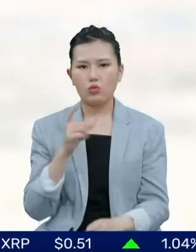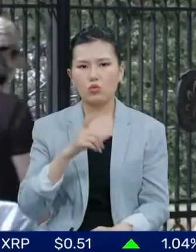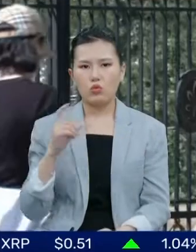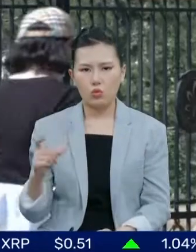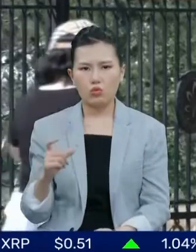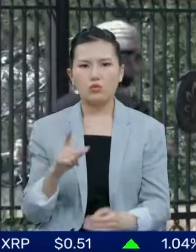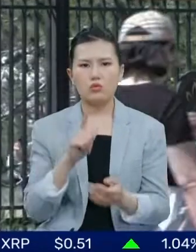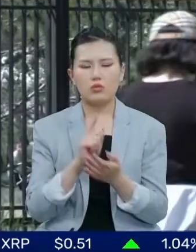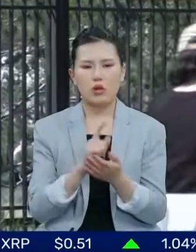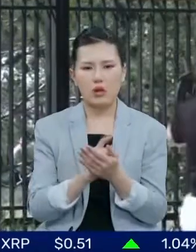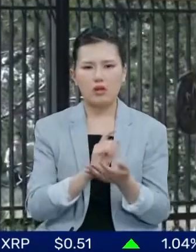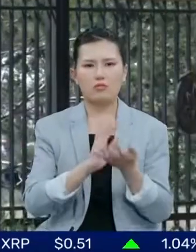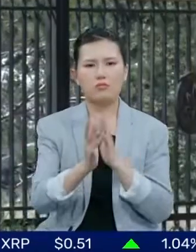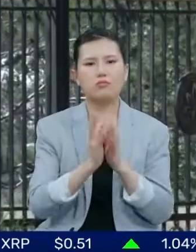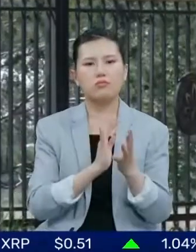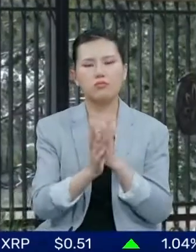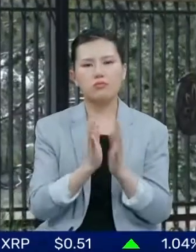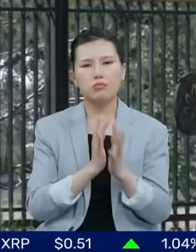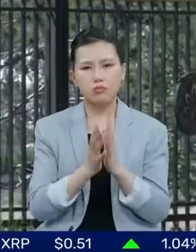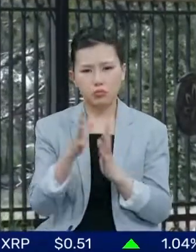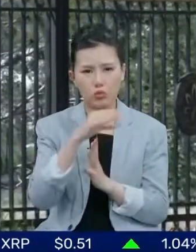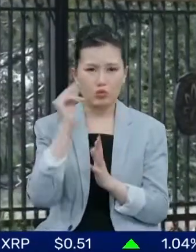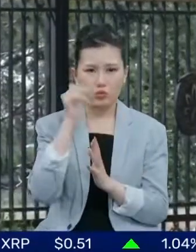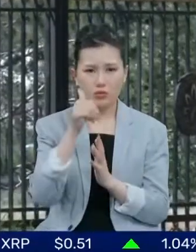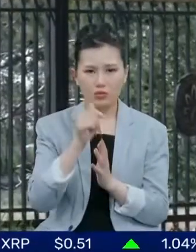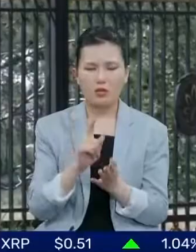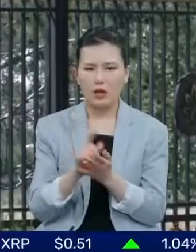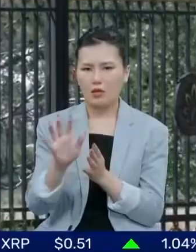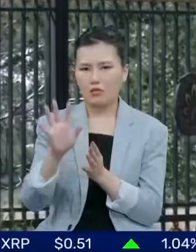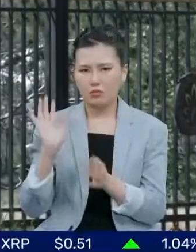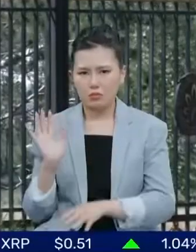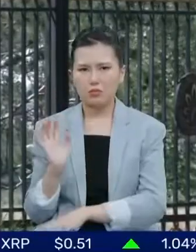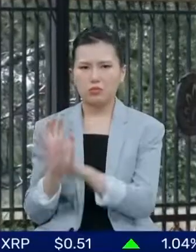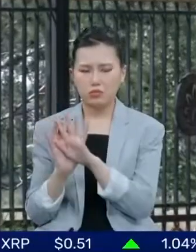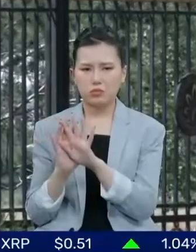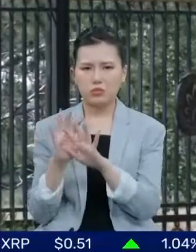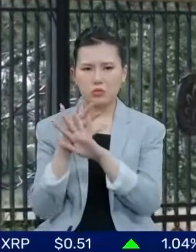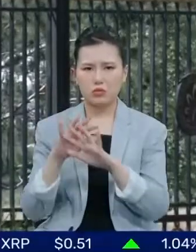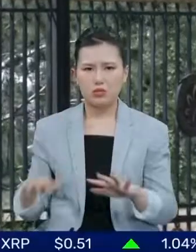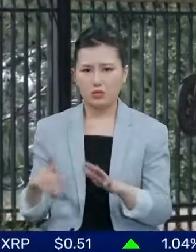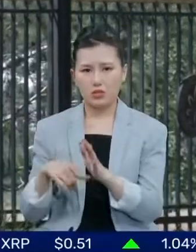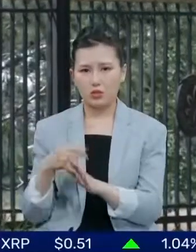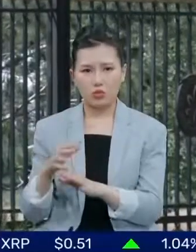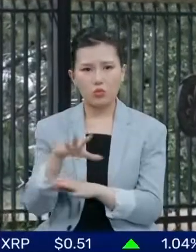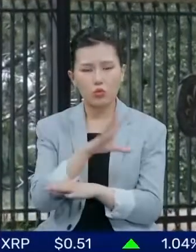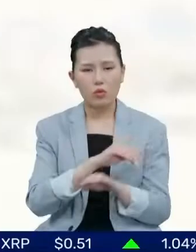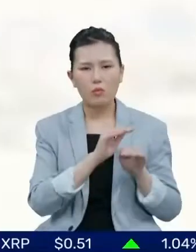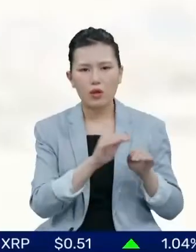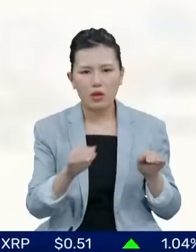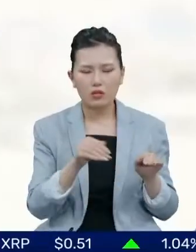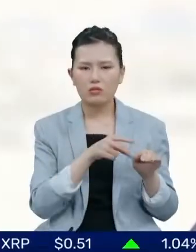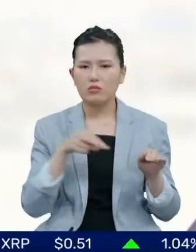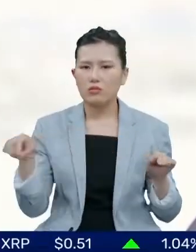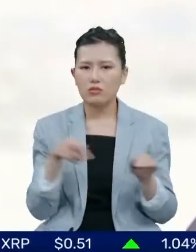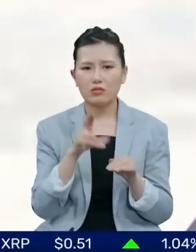энд тийм цорон хашаа мараа чоромжод одох бол шаардлага байхгүй шүү дээ. Тийм ээ. Энд хүмүүс бол машинаа зогсоогоод бүгд үүдээр орж гарч байгаа шүү дээ. Цэцэрлэгт өрөлнгөөс өөр нэг